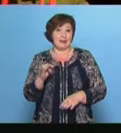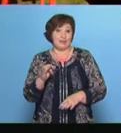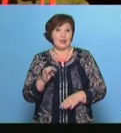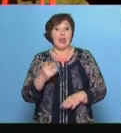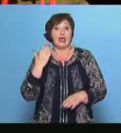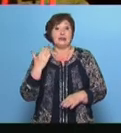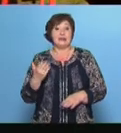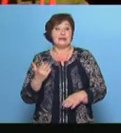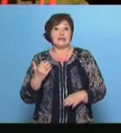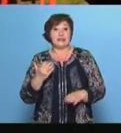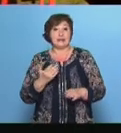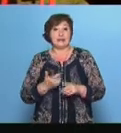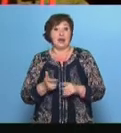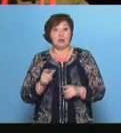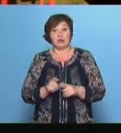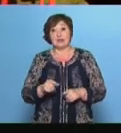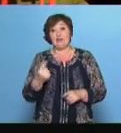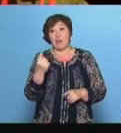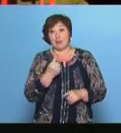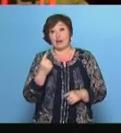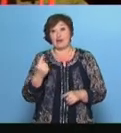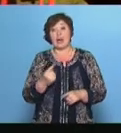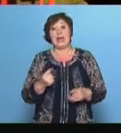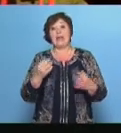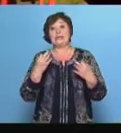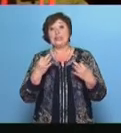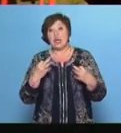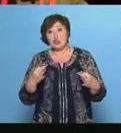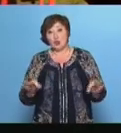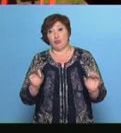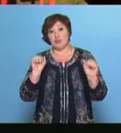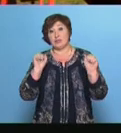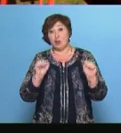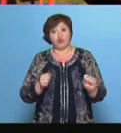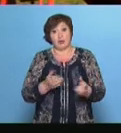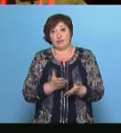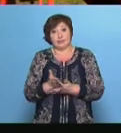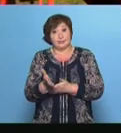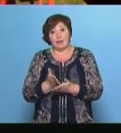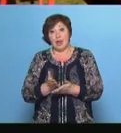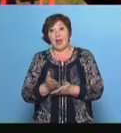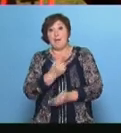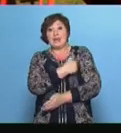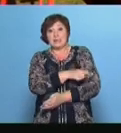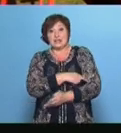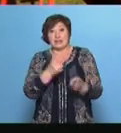аналогичные, как у всех отдаленных микрорайонов. Это доступность различных видов услуг, в частности, медицинских